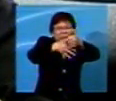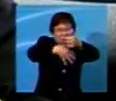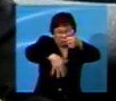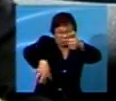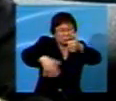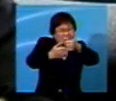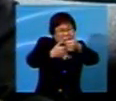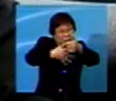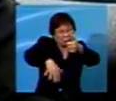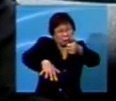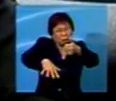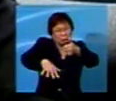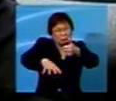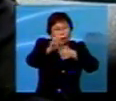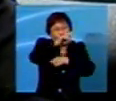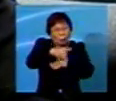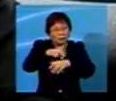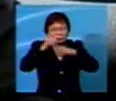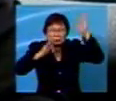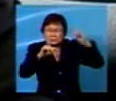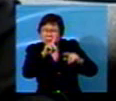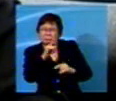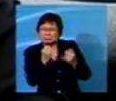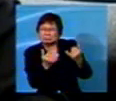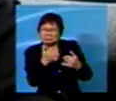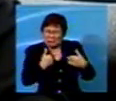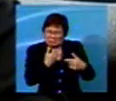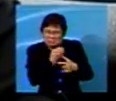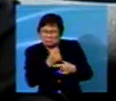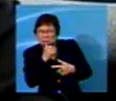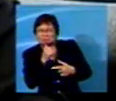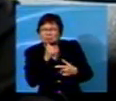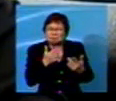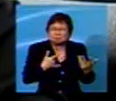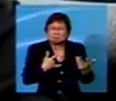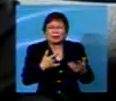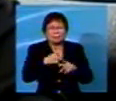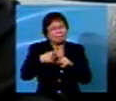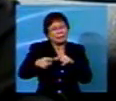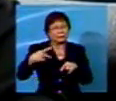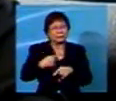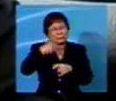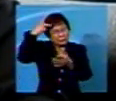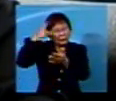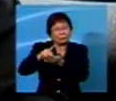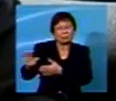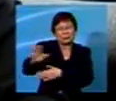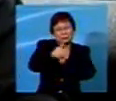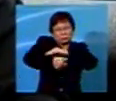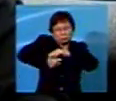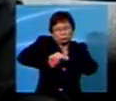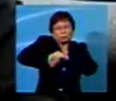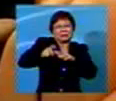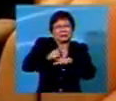mereka beroperasi di Malaysia tapi apa yang saya dapat kenal pasti bahawa mereka ini bersembunyi